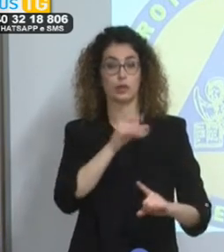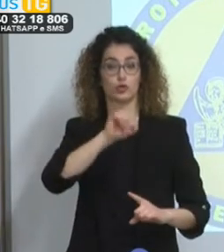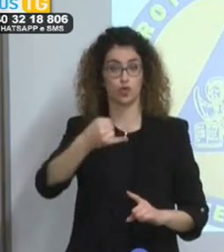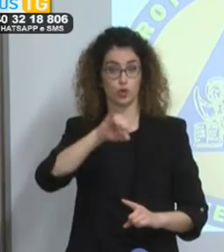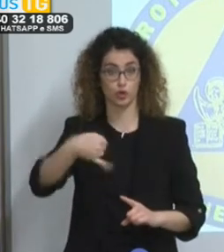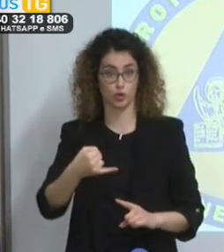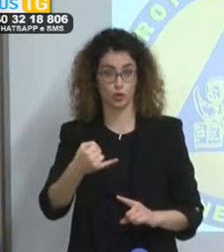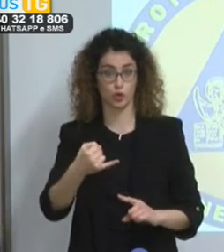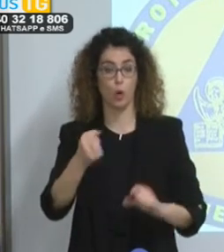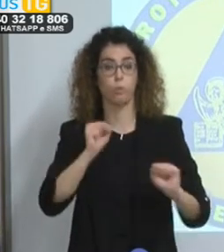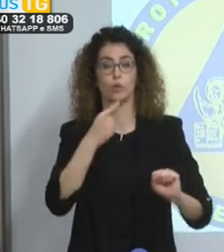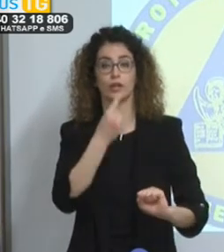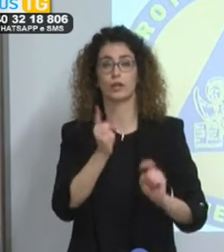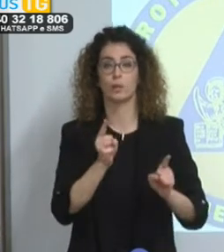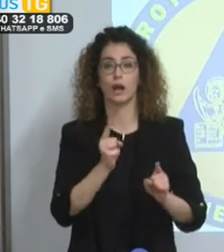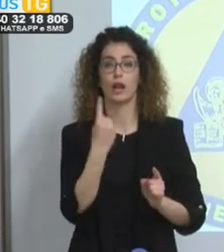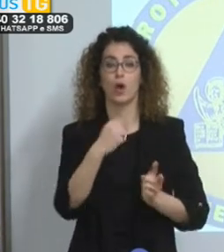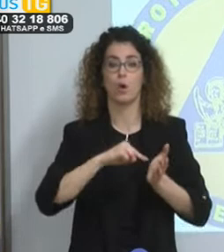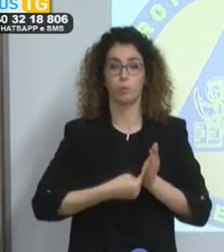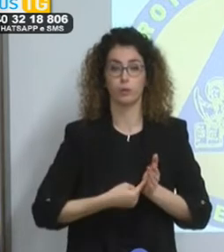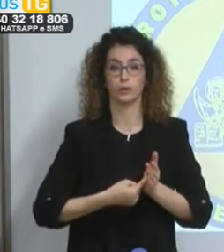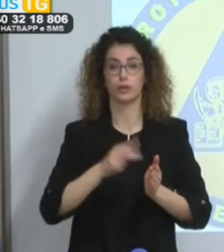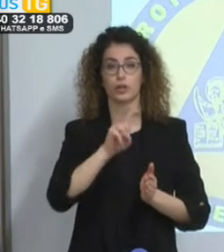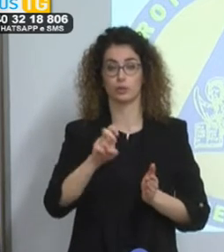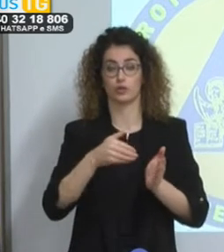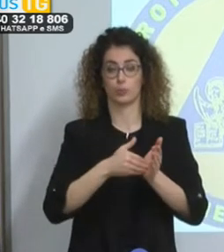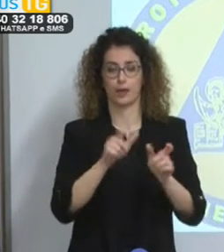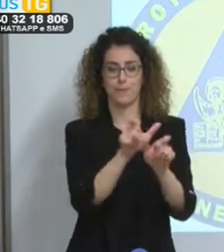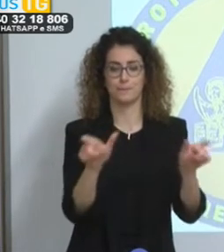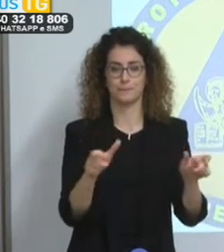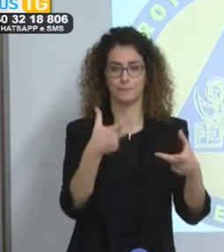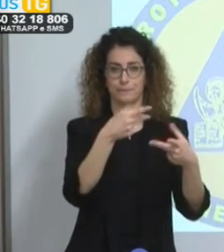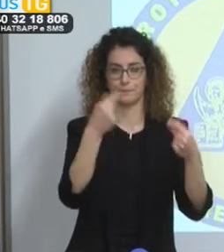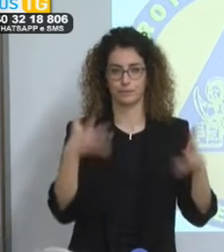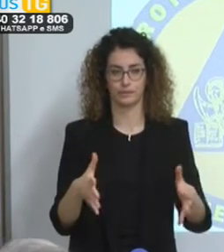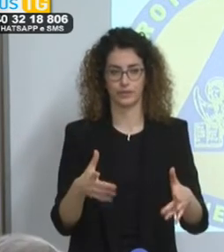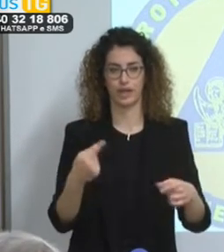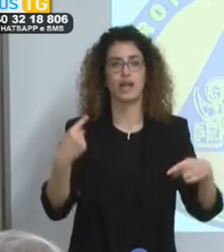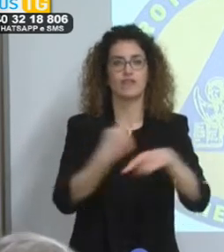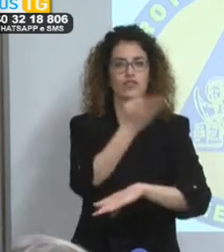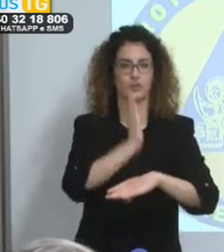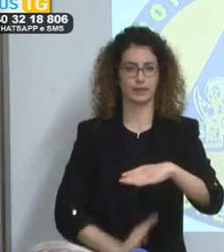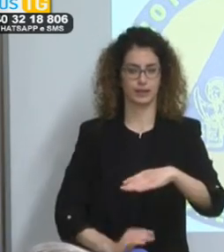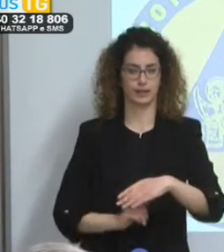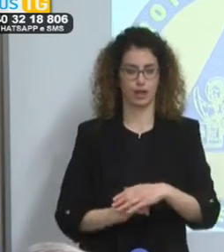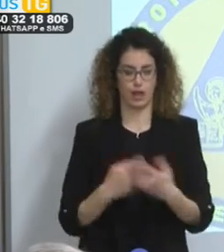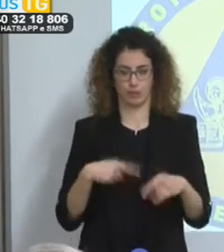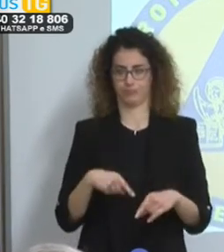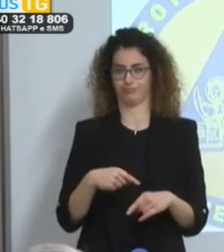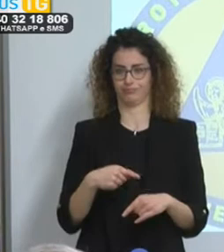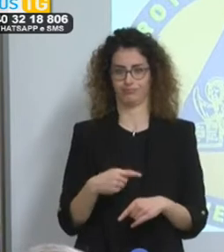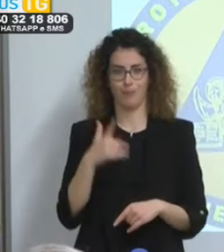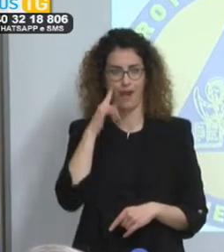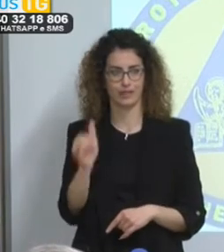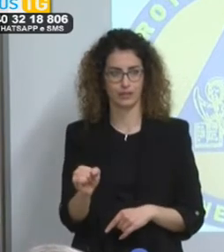Johnson potremmo dire che abbiamo vaccinato 1.200.000 persone, invece sono la metà. Cioè, è strepitoso. Quindi